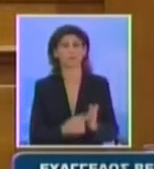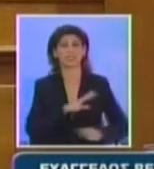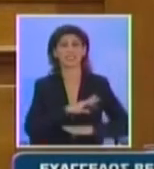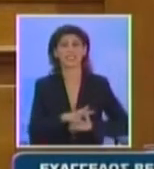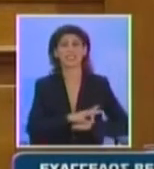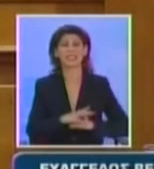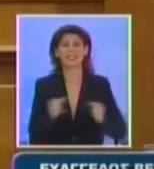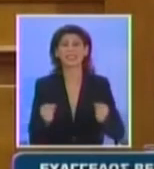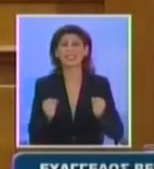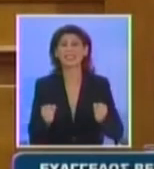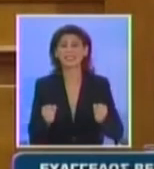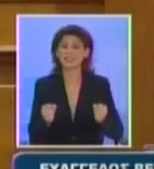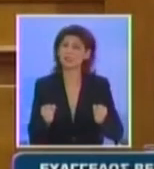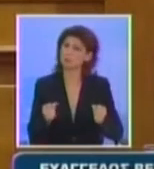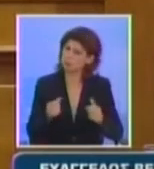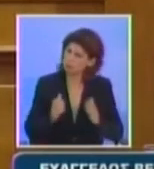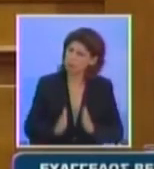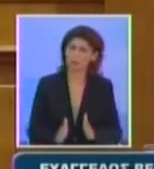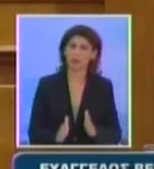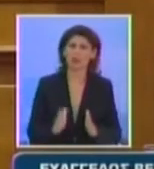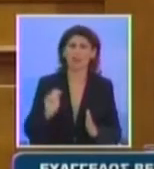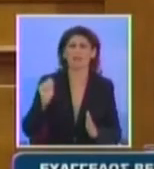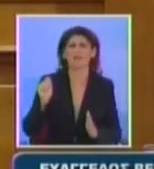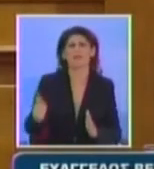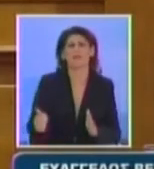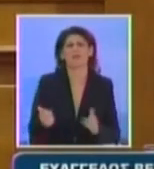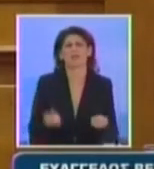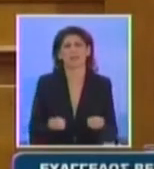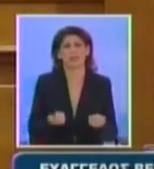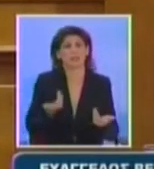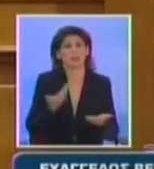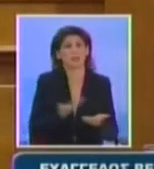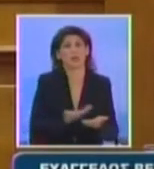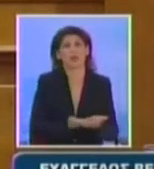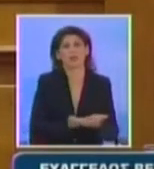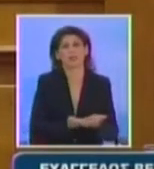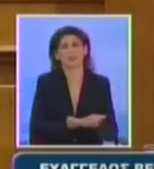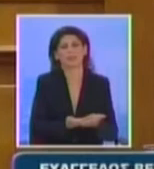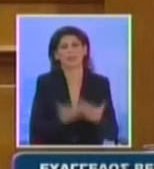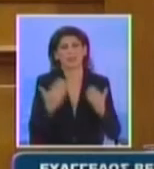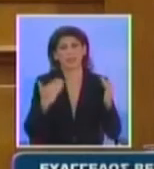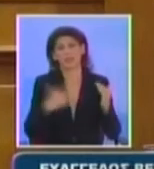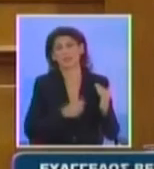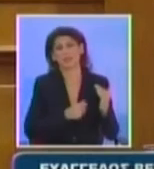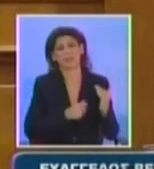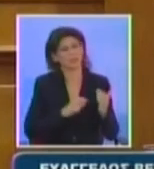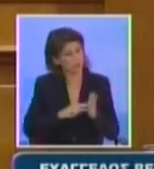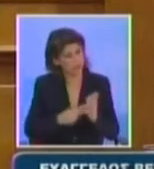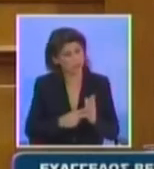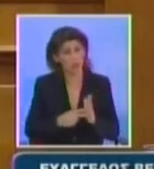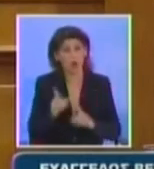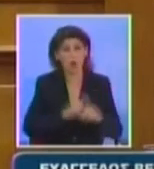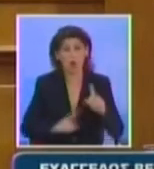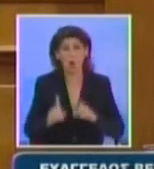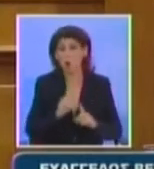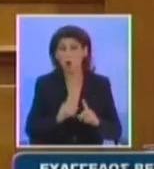στρατηγική κρίση στην οποία έχετε περιέλθει. Αλλά μόνοι σας κάνατε την πρόταση Μομφής. Ας προσέχατε. Όποιος ξύνεται